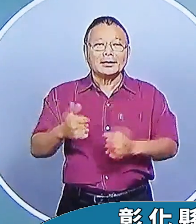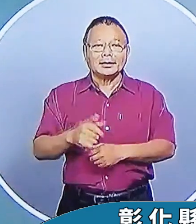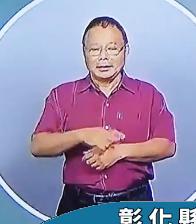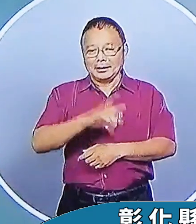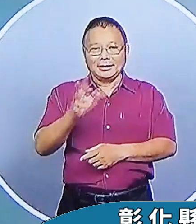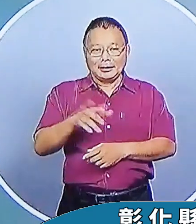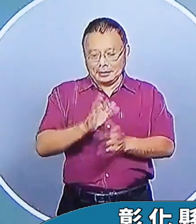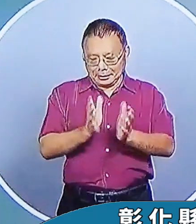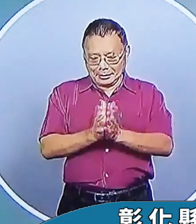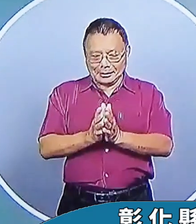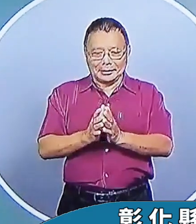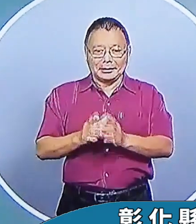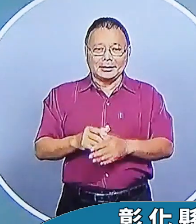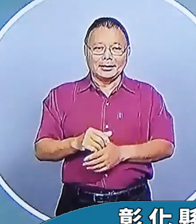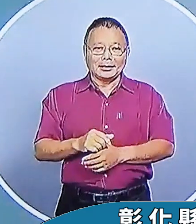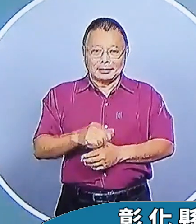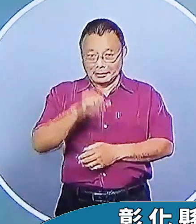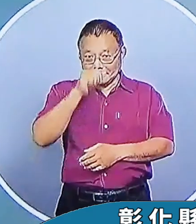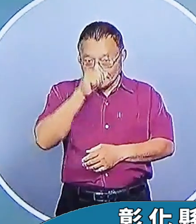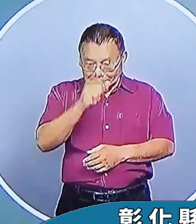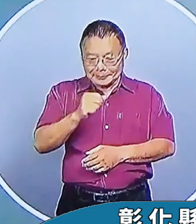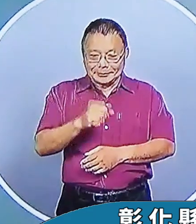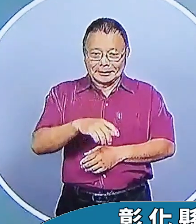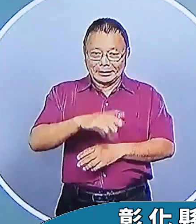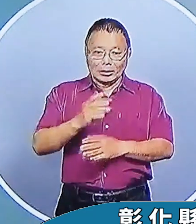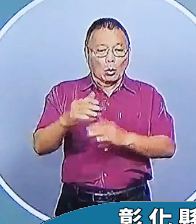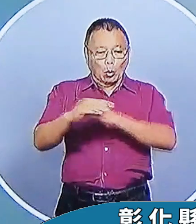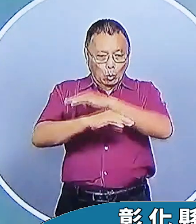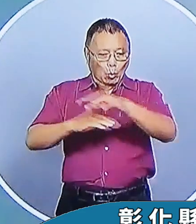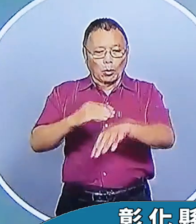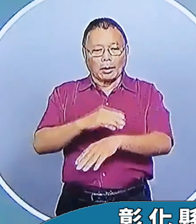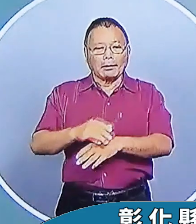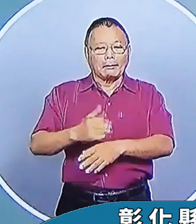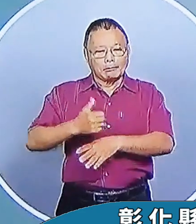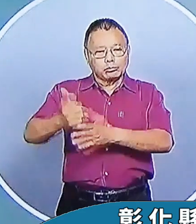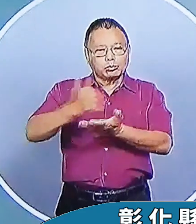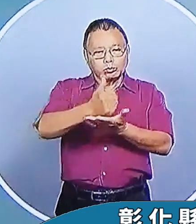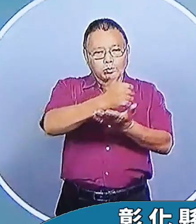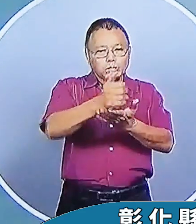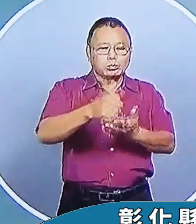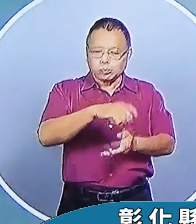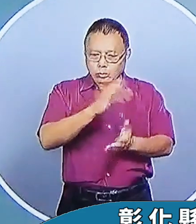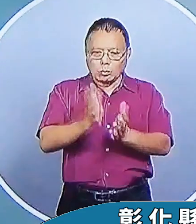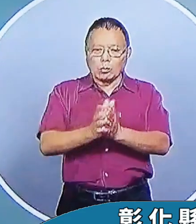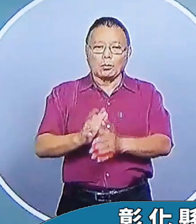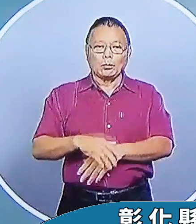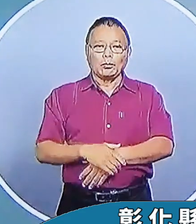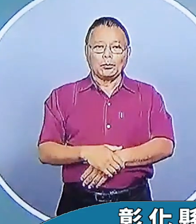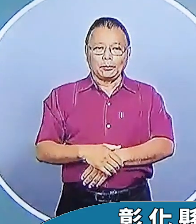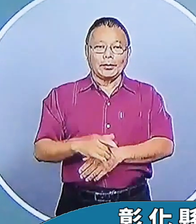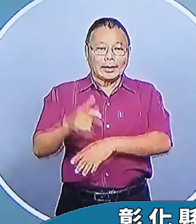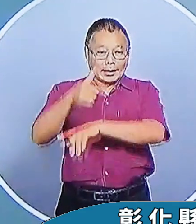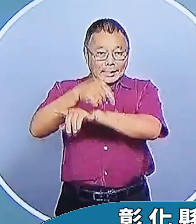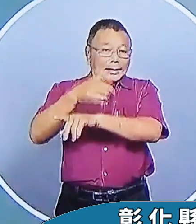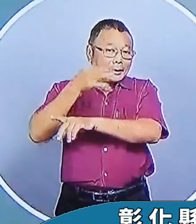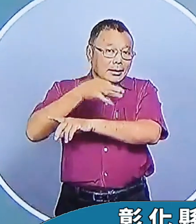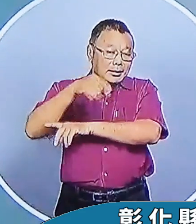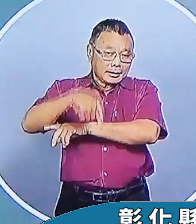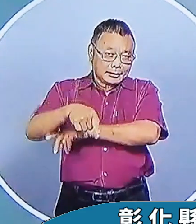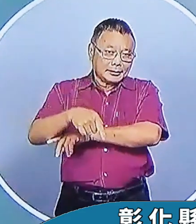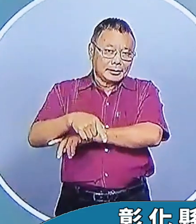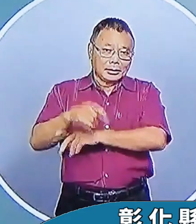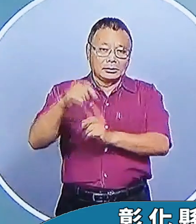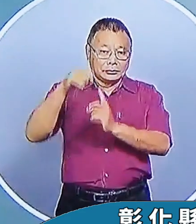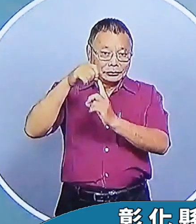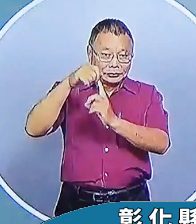护咱所有的乡亲哦，有一个好的哦这个交通运输，会当讲哦这个南彰化的